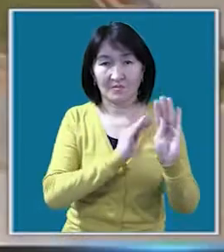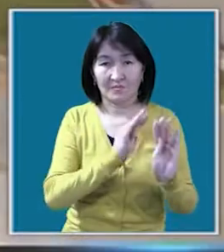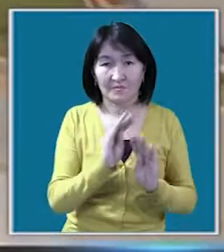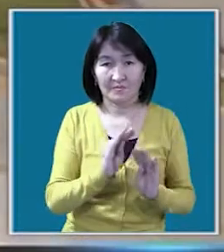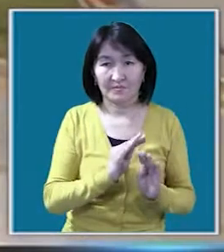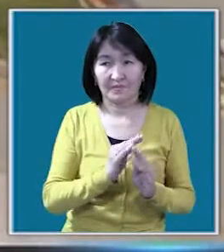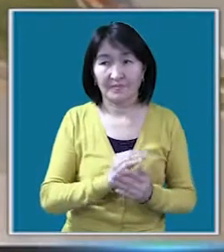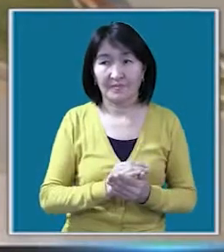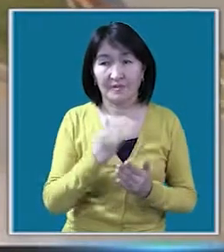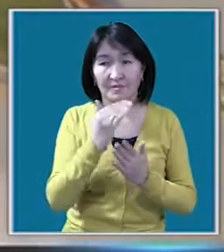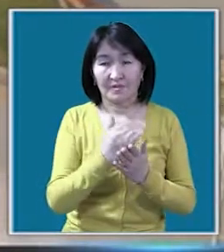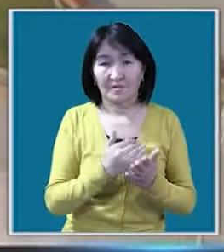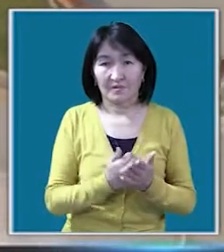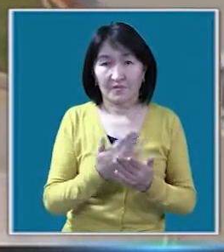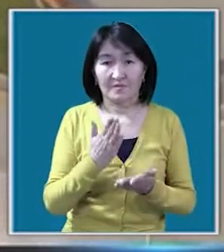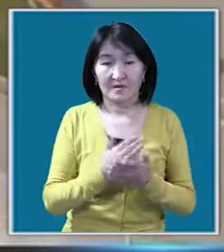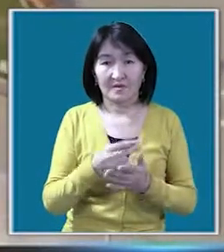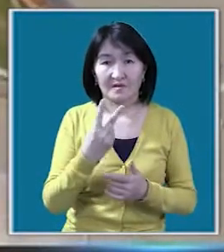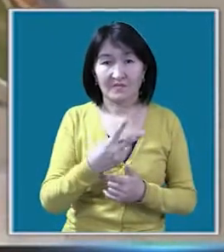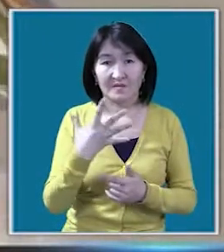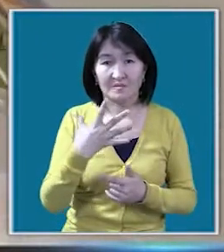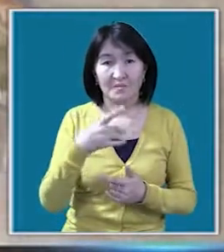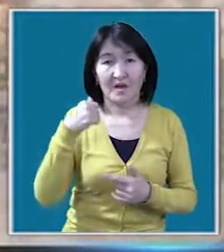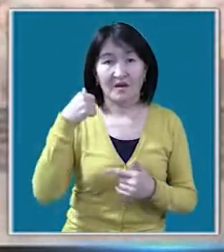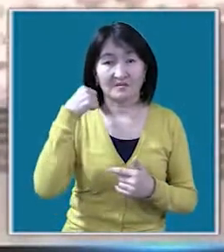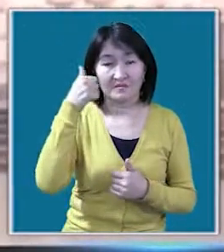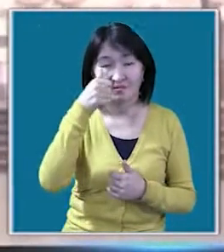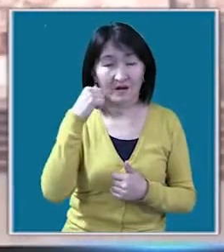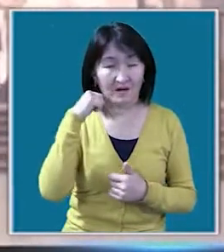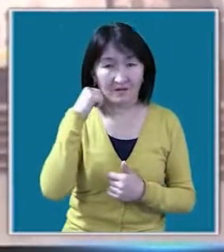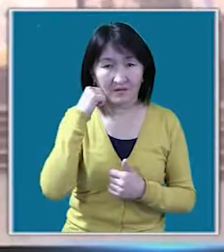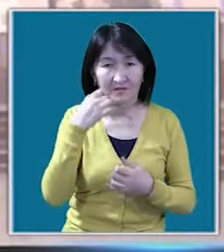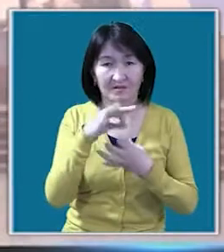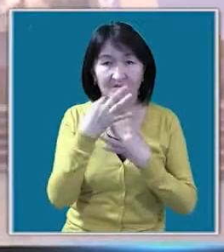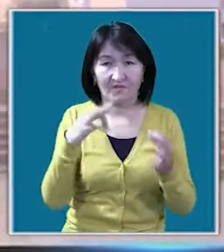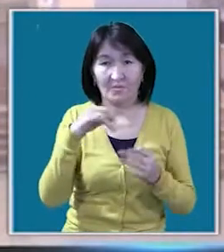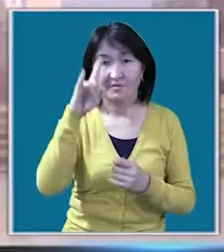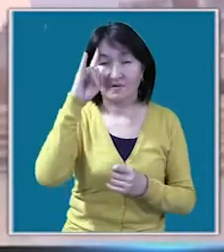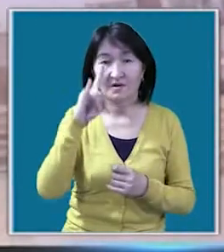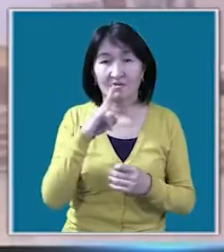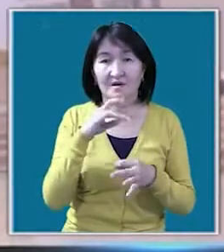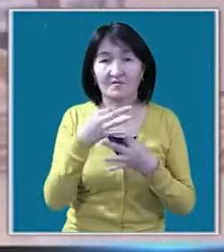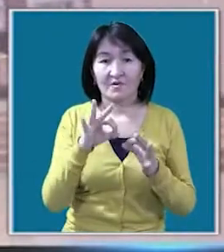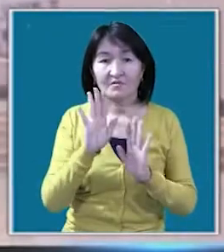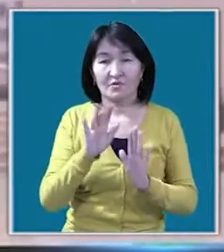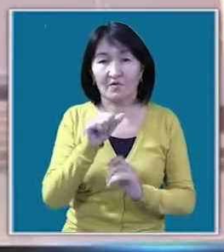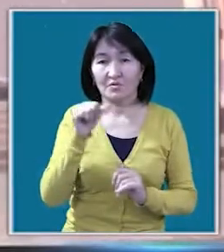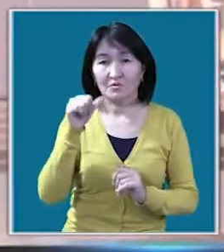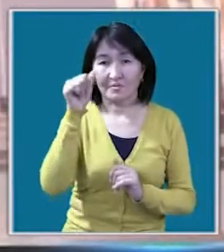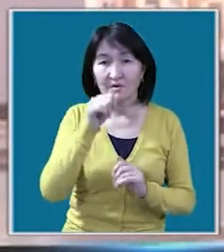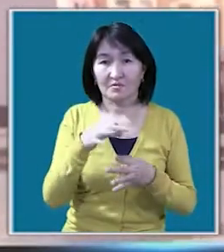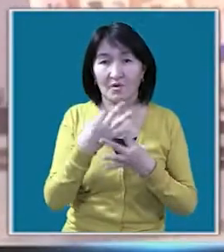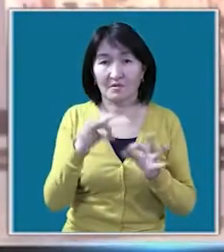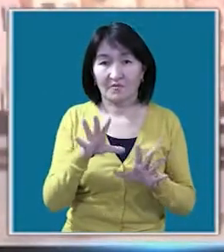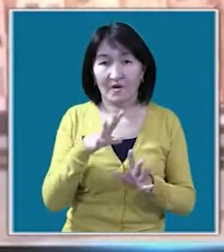болады. Бұл тәуелсіздіктің 25 жылдығына арналған тәуелсіз Қазақстан монументі. Аталмыш монумент өткен жылы ашылды. Тұғырдың құрылысына